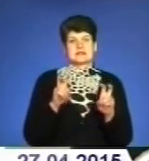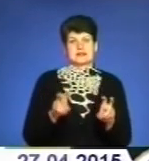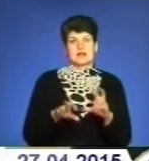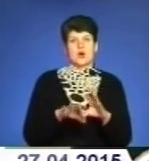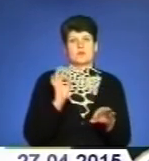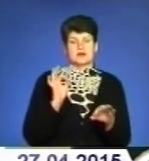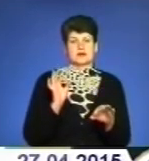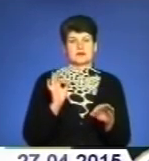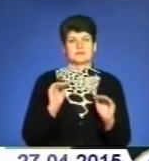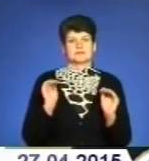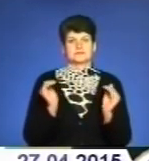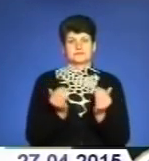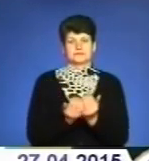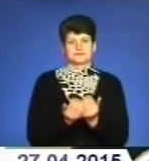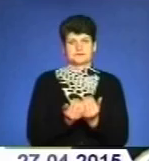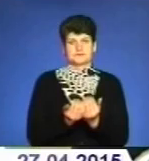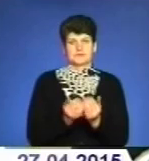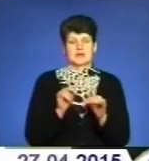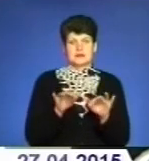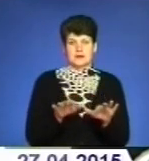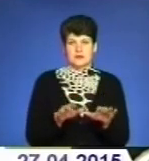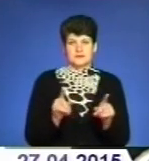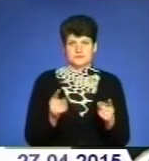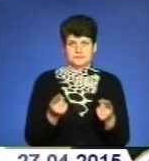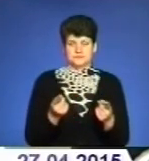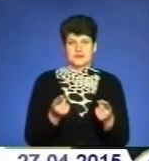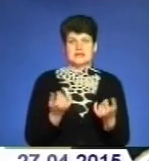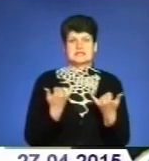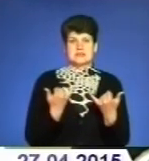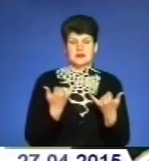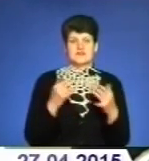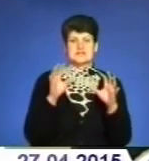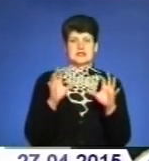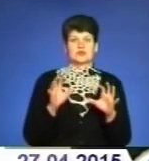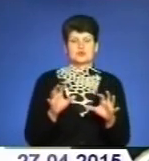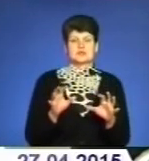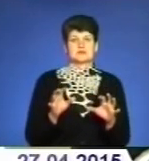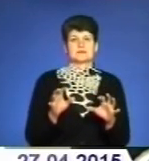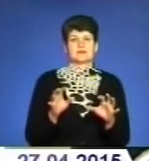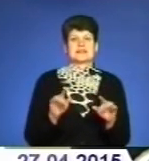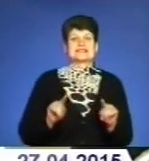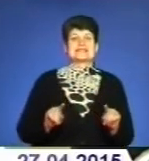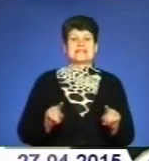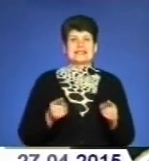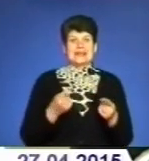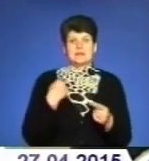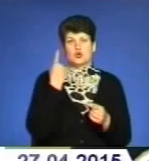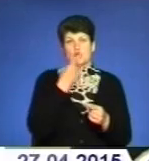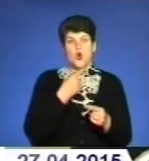йому запобіжного заходу. Відповідно, на даний час він в статусі затриманої